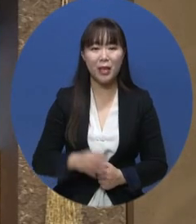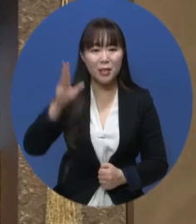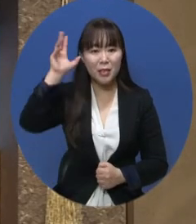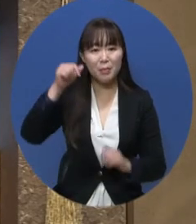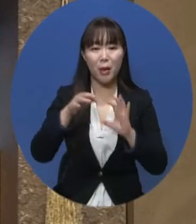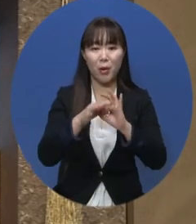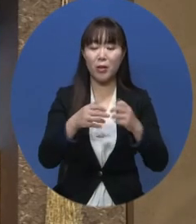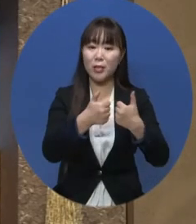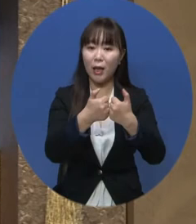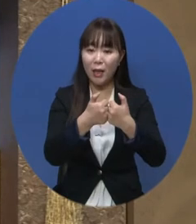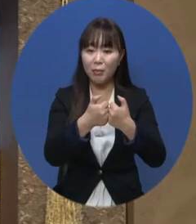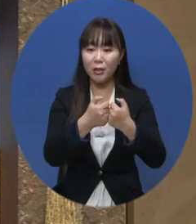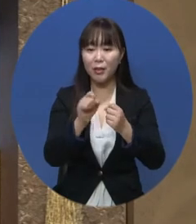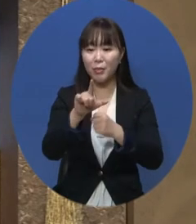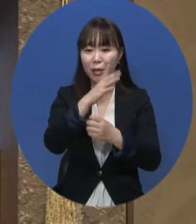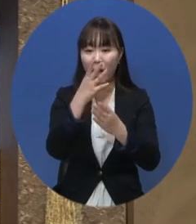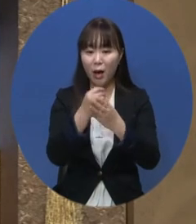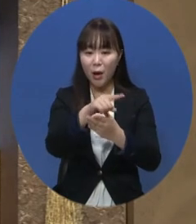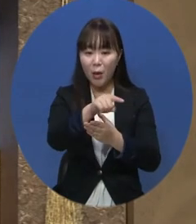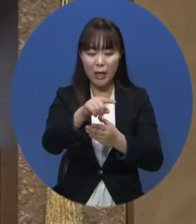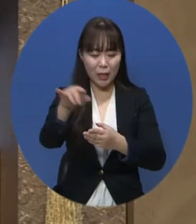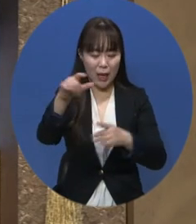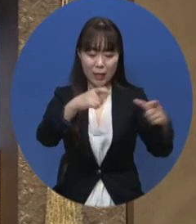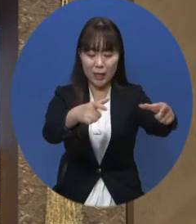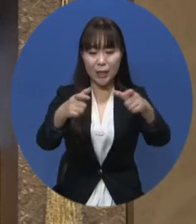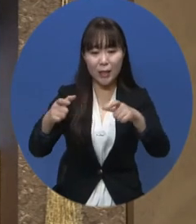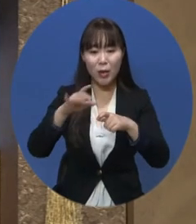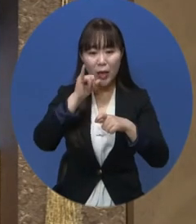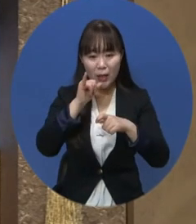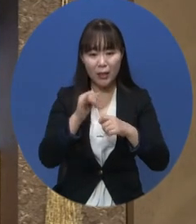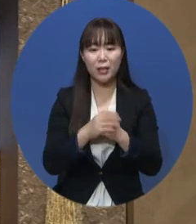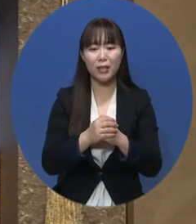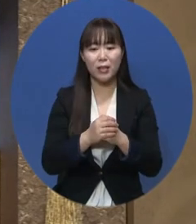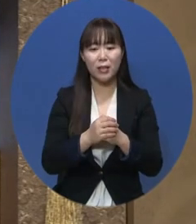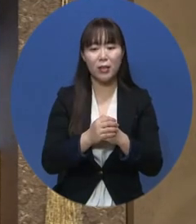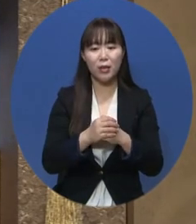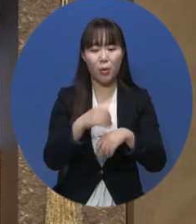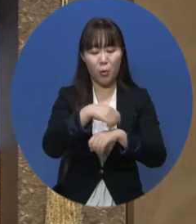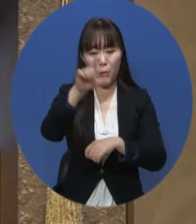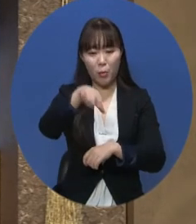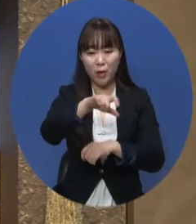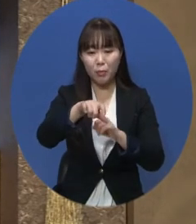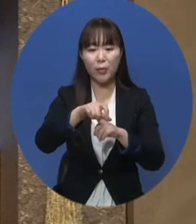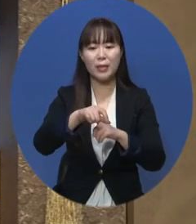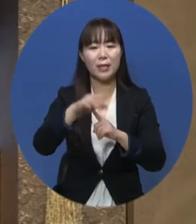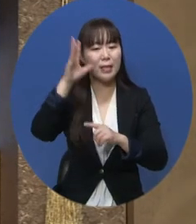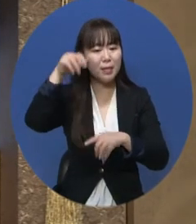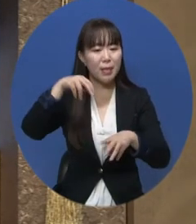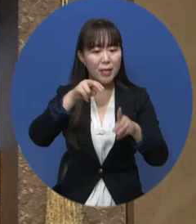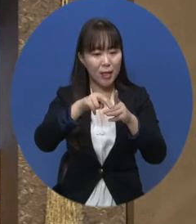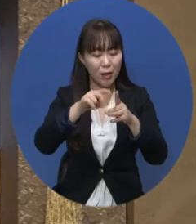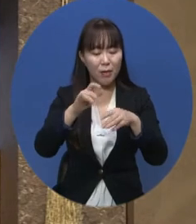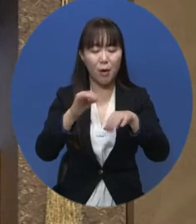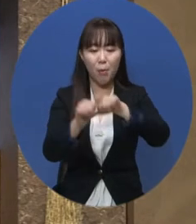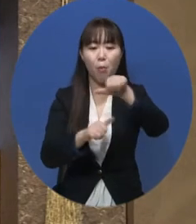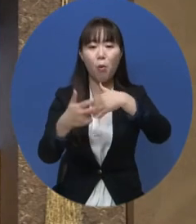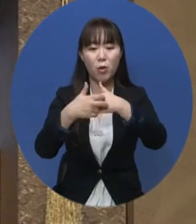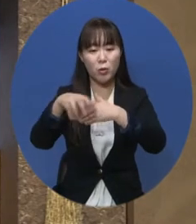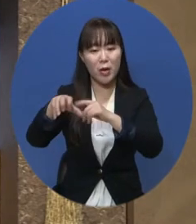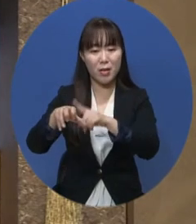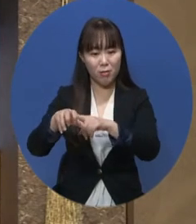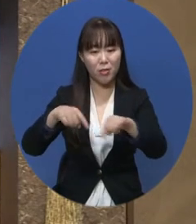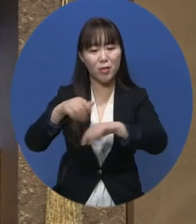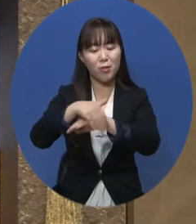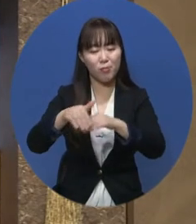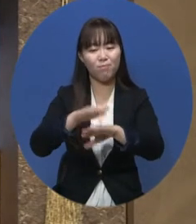대한 상담은 주로 우리 각 지역에 있는 광역 치매 센터나 네. 보건소에서 지금 그 정책을 실현을 하고